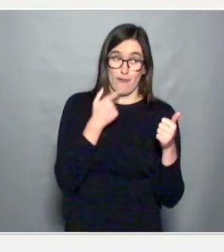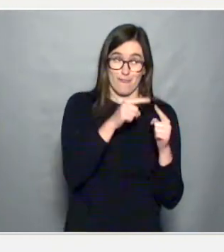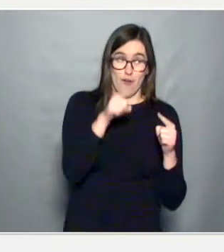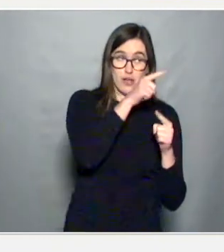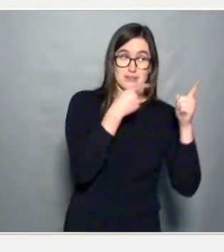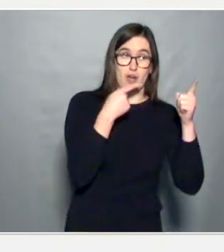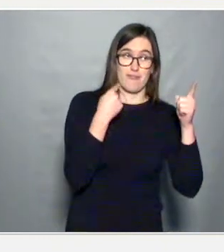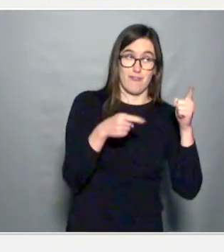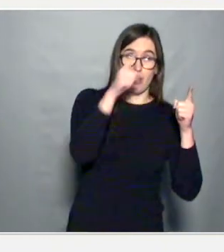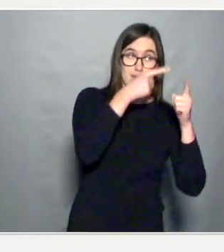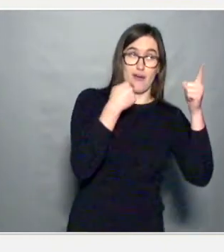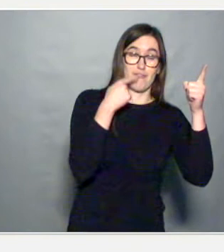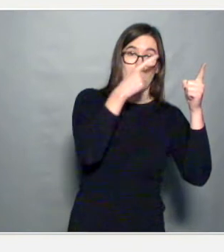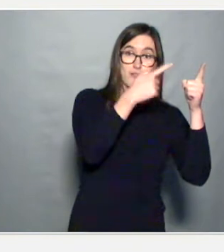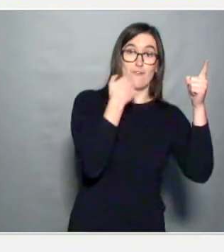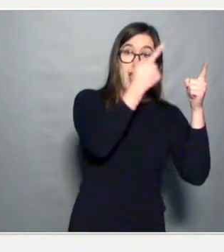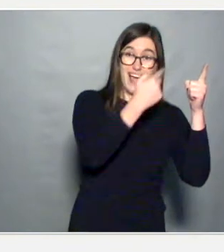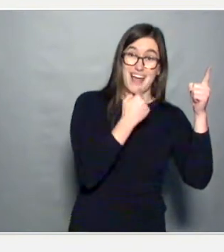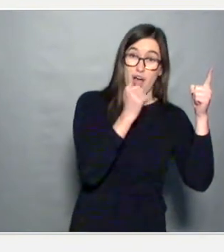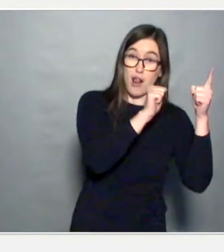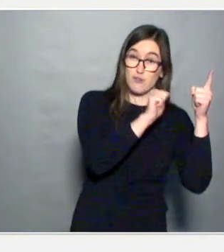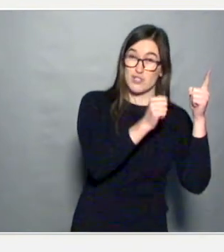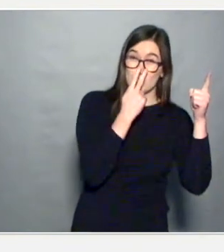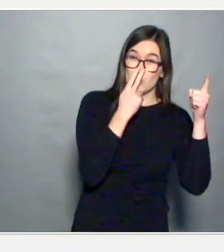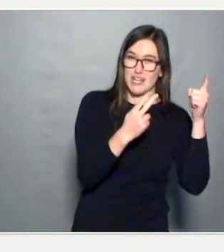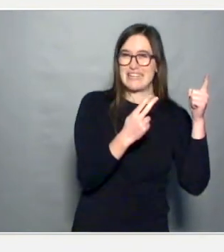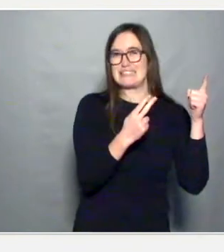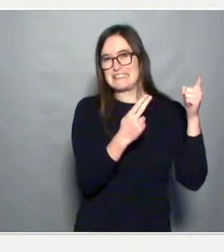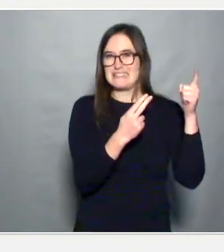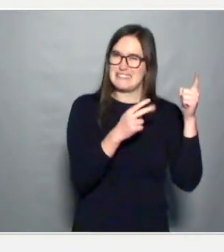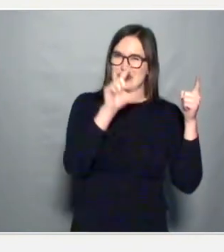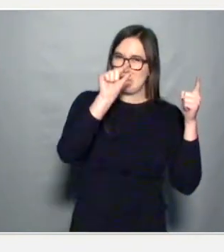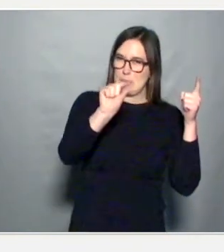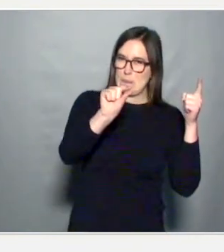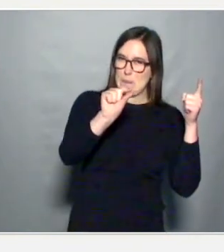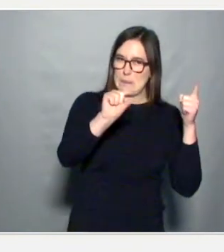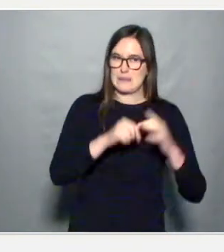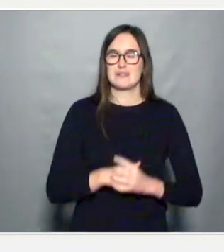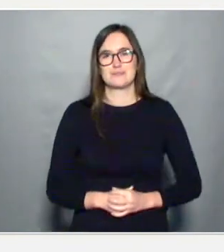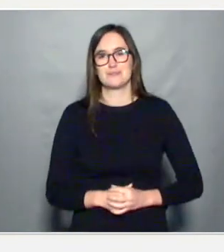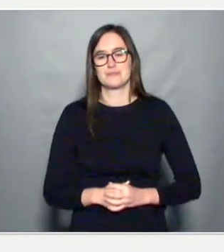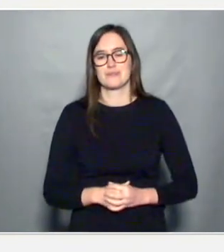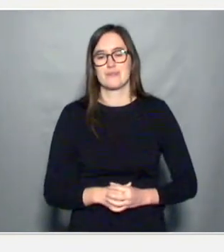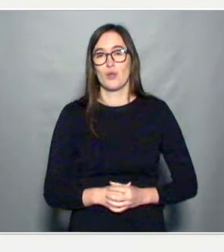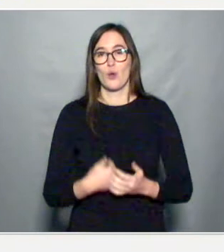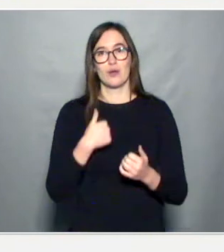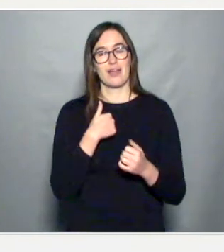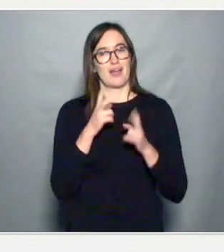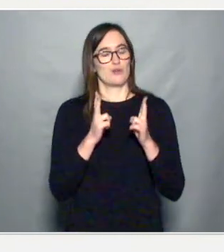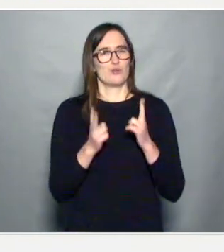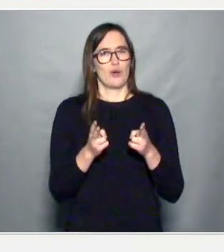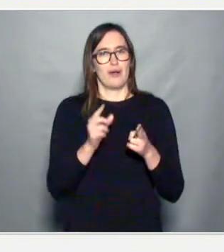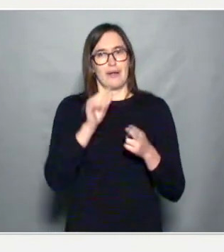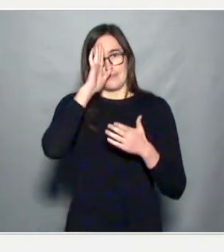farfars far hette Alfons? Så där troligt kanske. Sen tänkte jag inte heller på att den